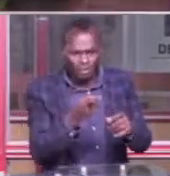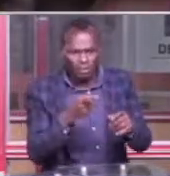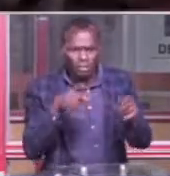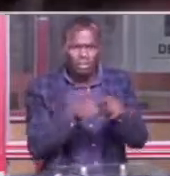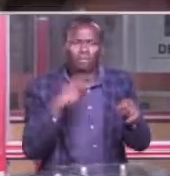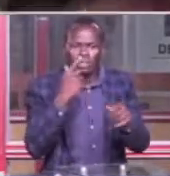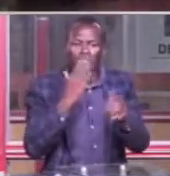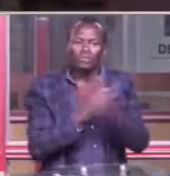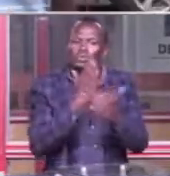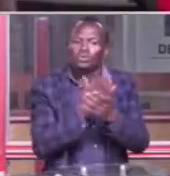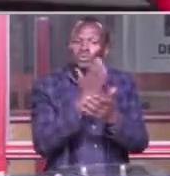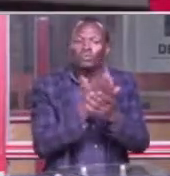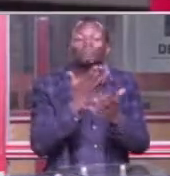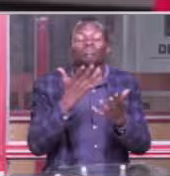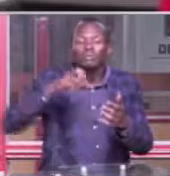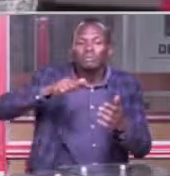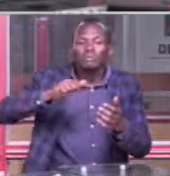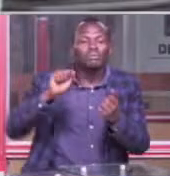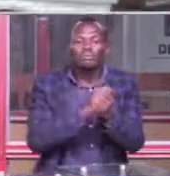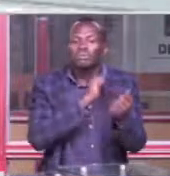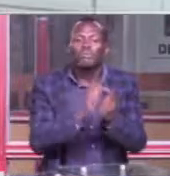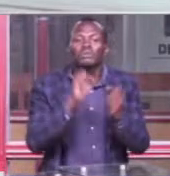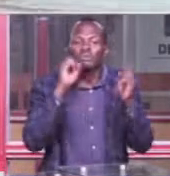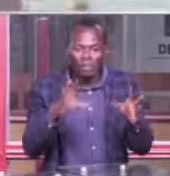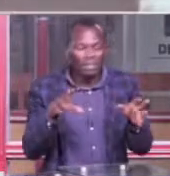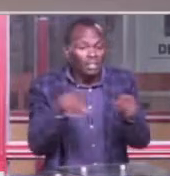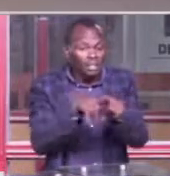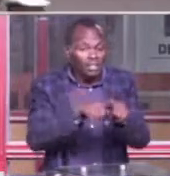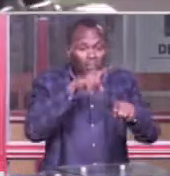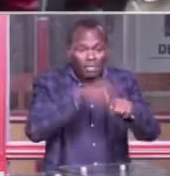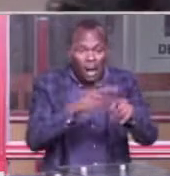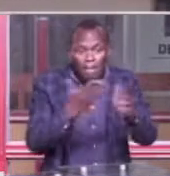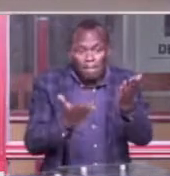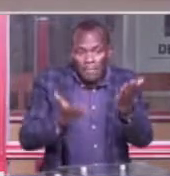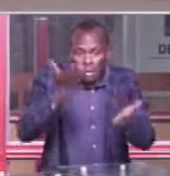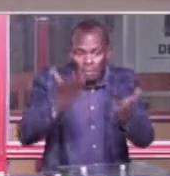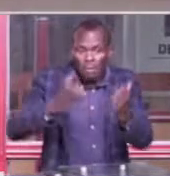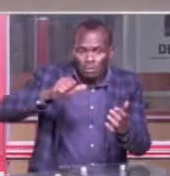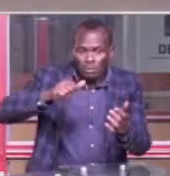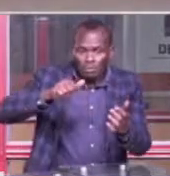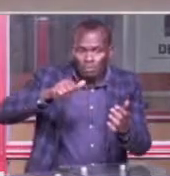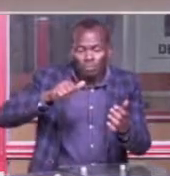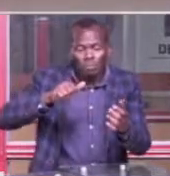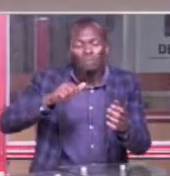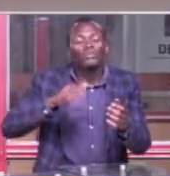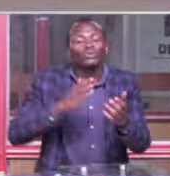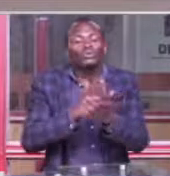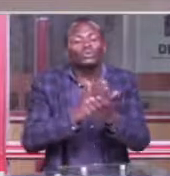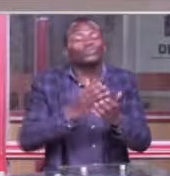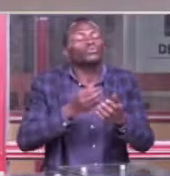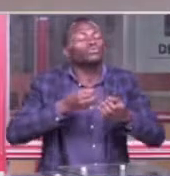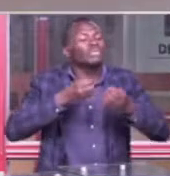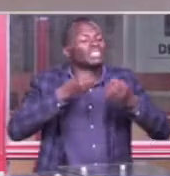bera noyo tubanga tulenga. Tulenga obutunda nga bungi ko ba customer tuba obutunda nga bukola ki nga bungi era customer enzo mtu kana mugamba abi ne bitunda binene njaku